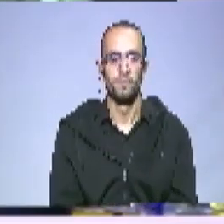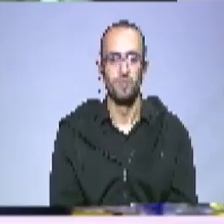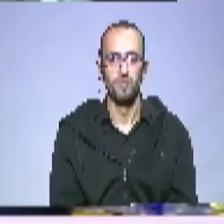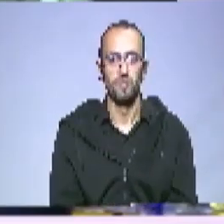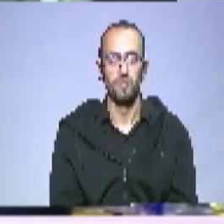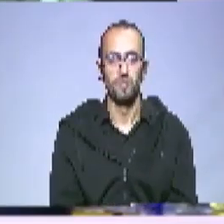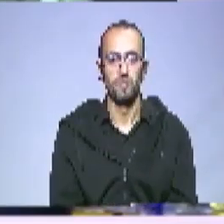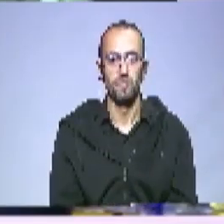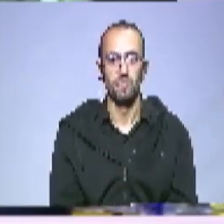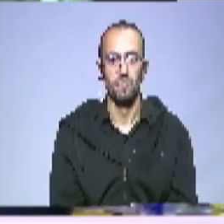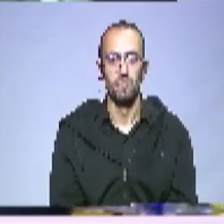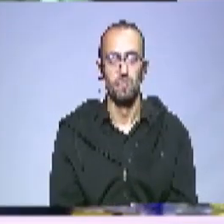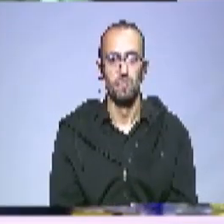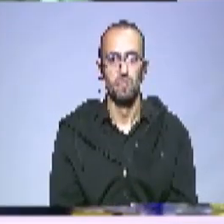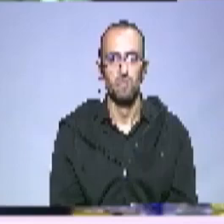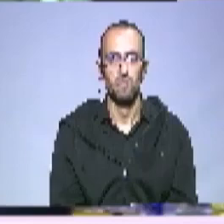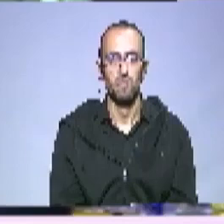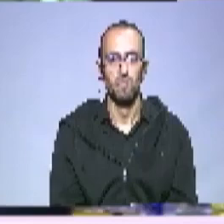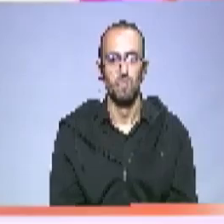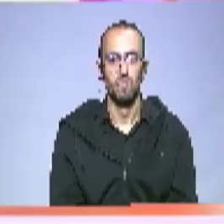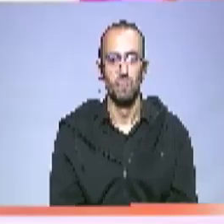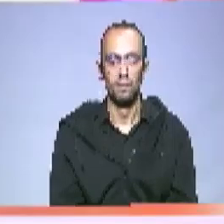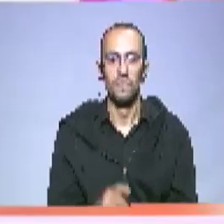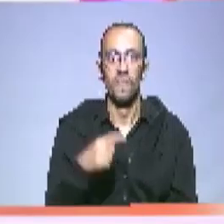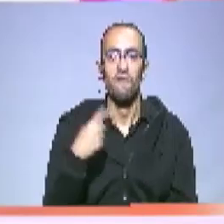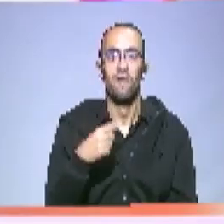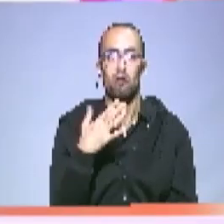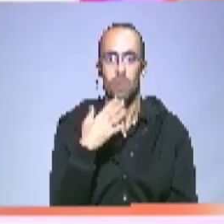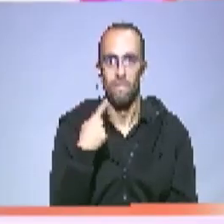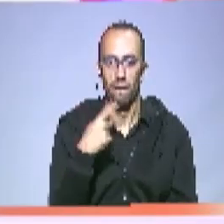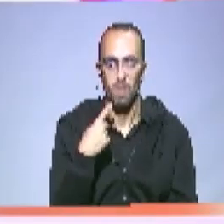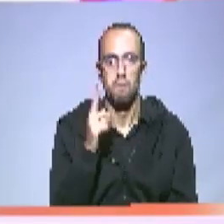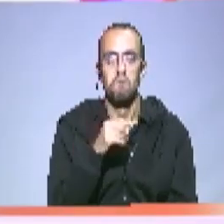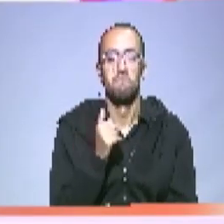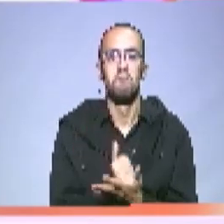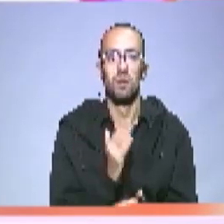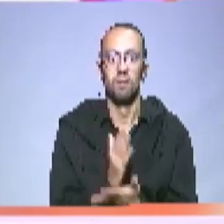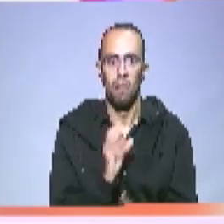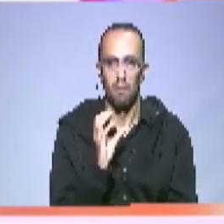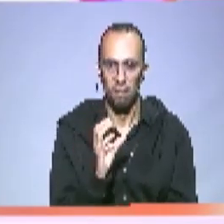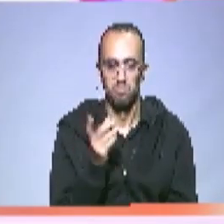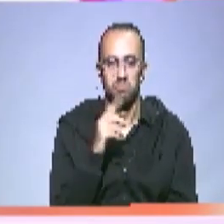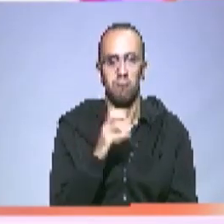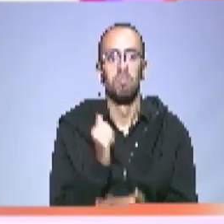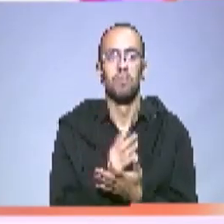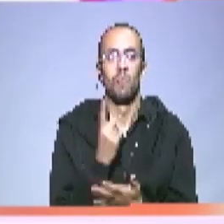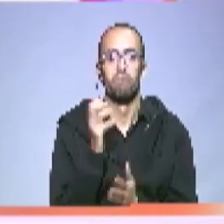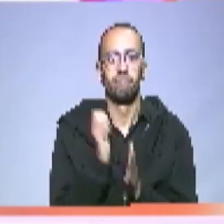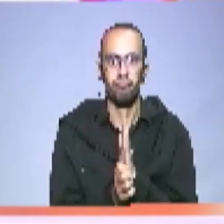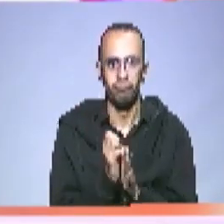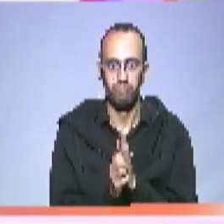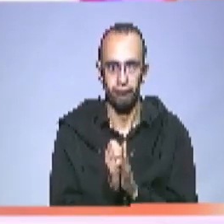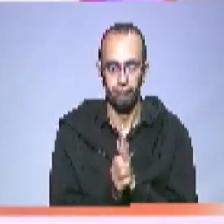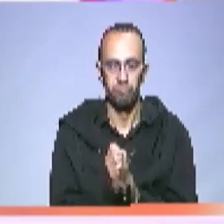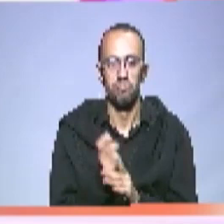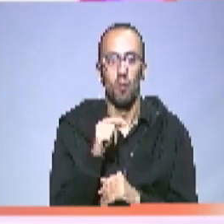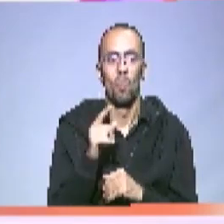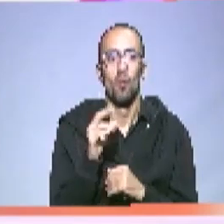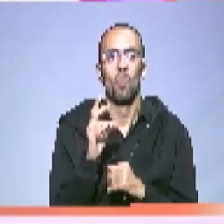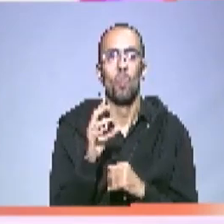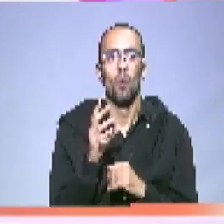كويس. نجيب بقى معانا قرن فلفل حراق، ومعانا بصلة، ومعانا بصلة مبشورة، طماطمية